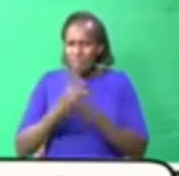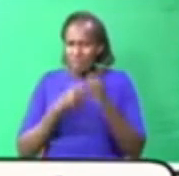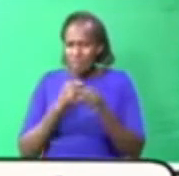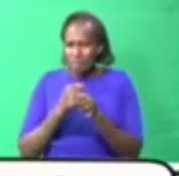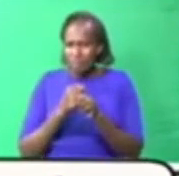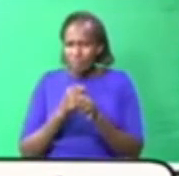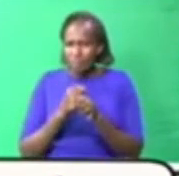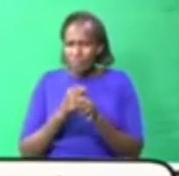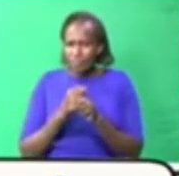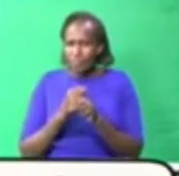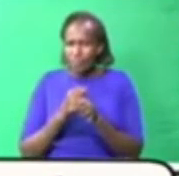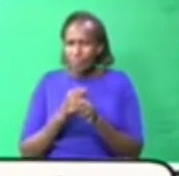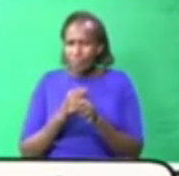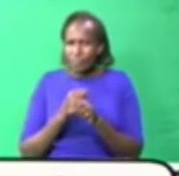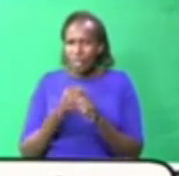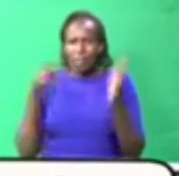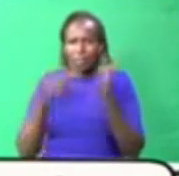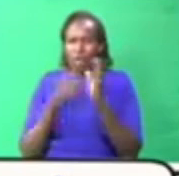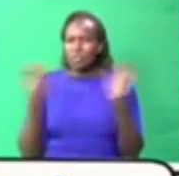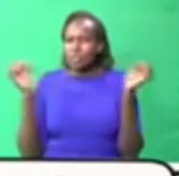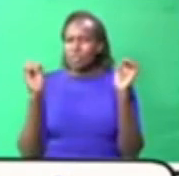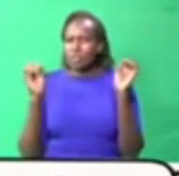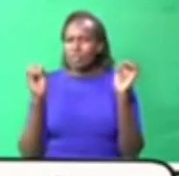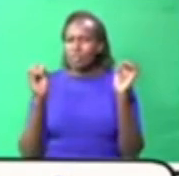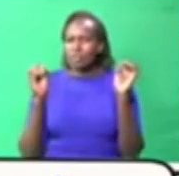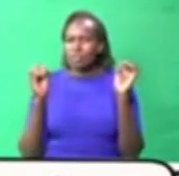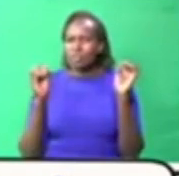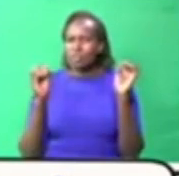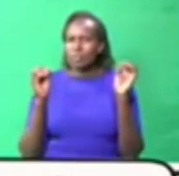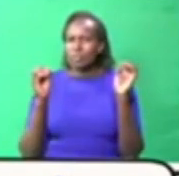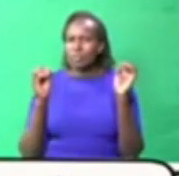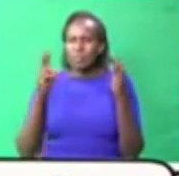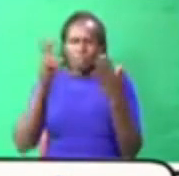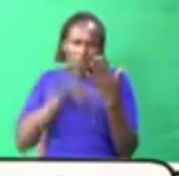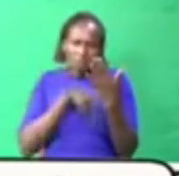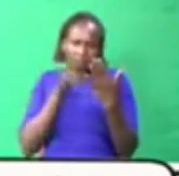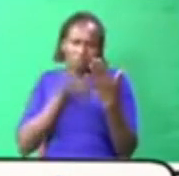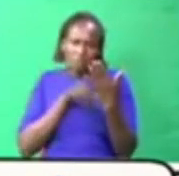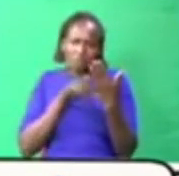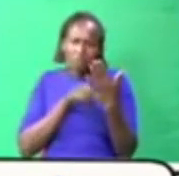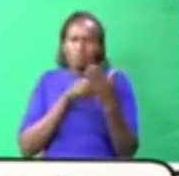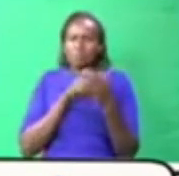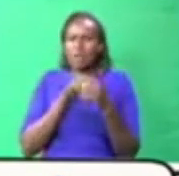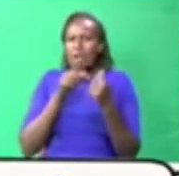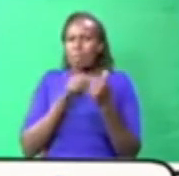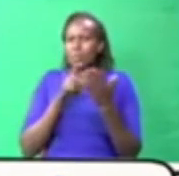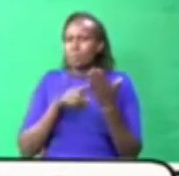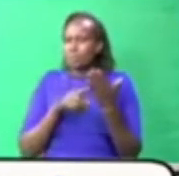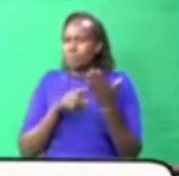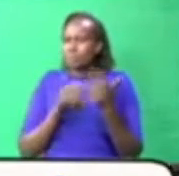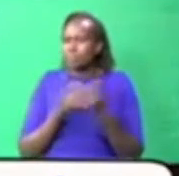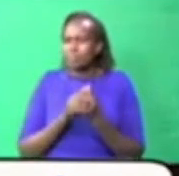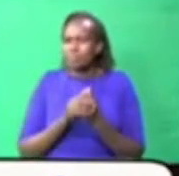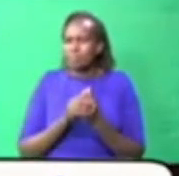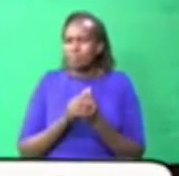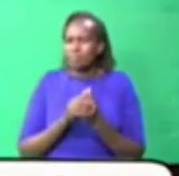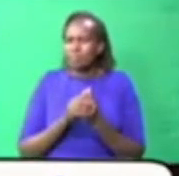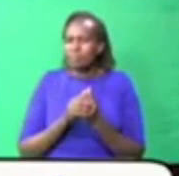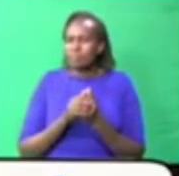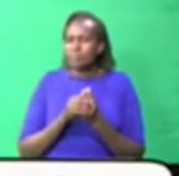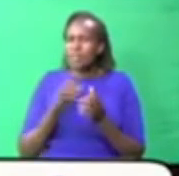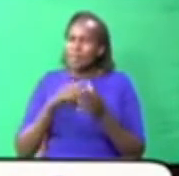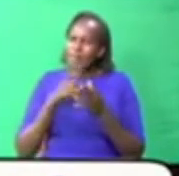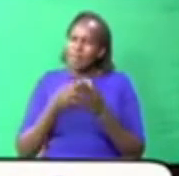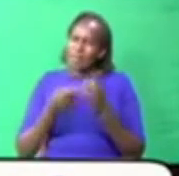2002. Hiyo college ya Bible itataja, tulikuwa tukasoma soma topics, mambo ya Old Testament, New Testament, pneumatology na nini. Then